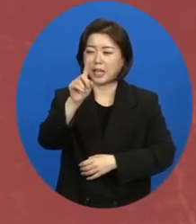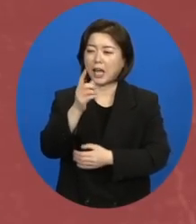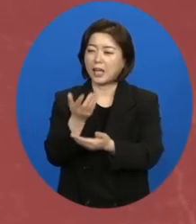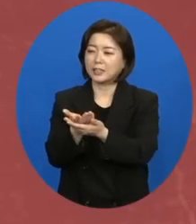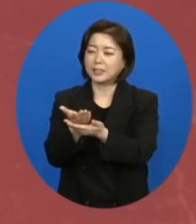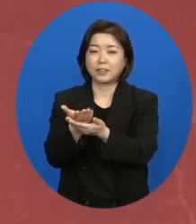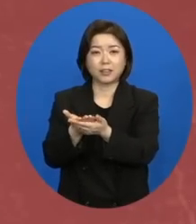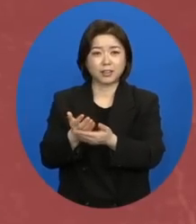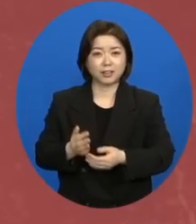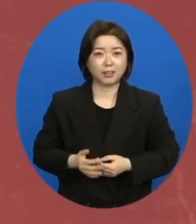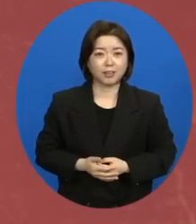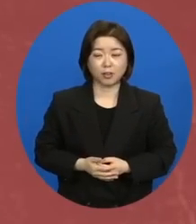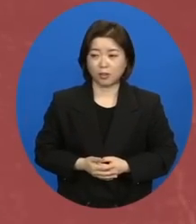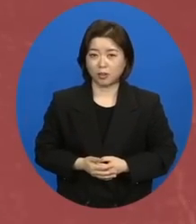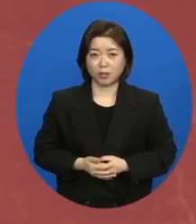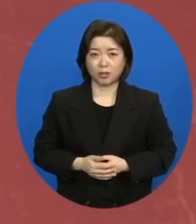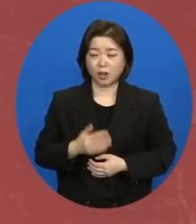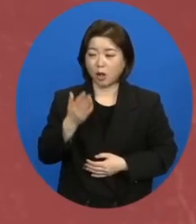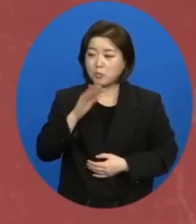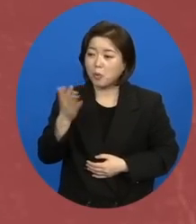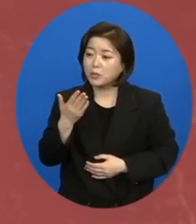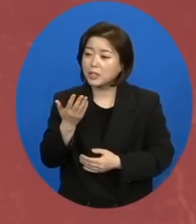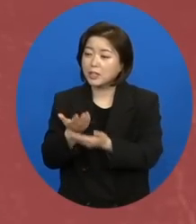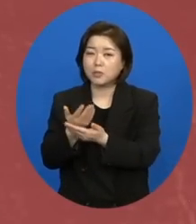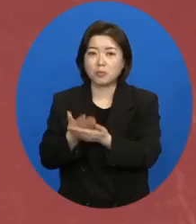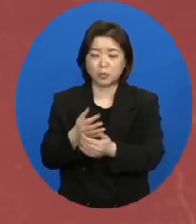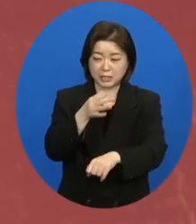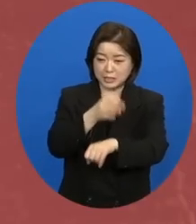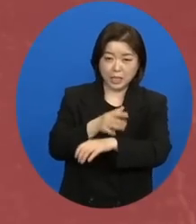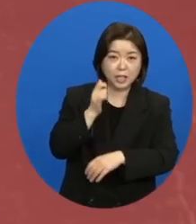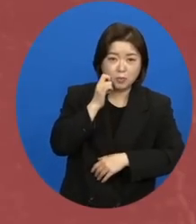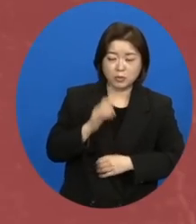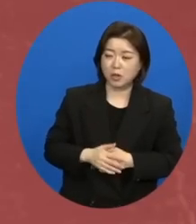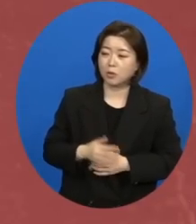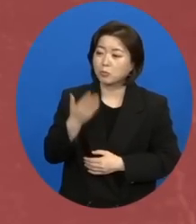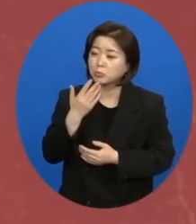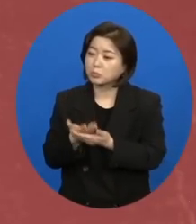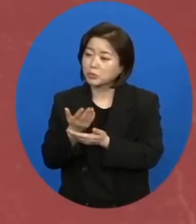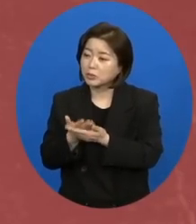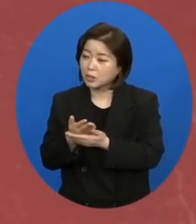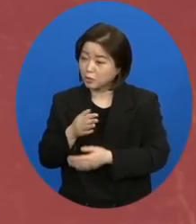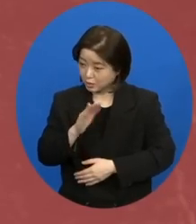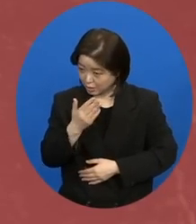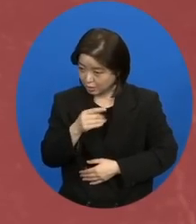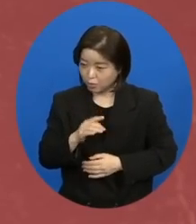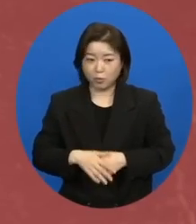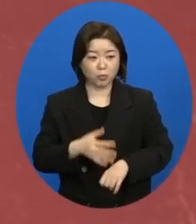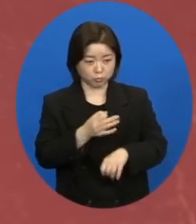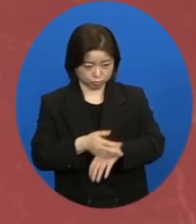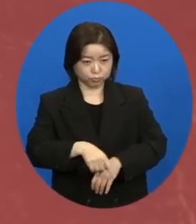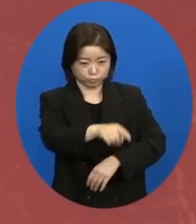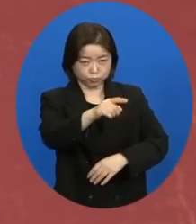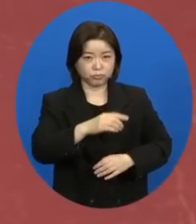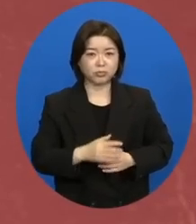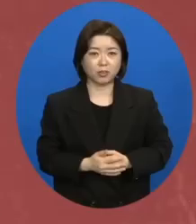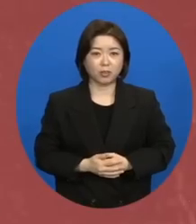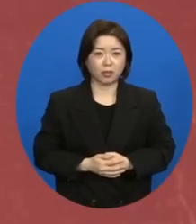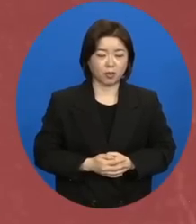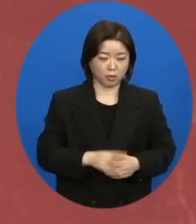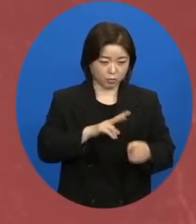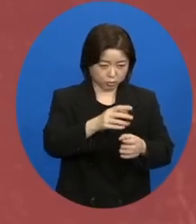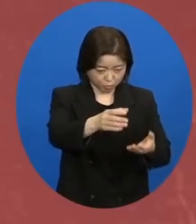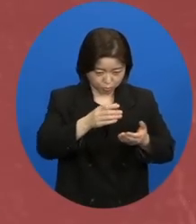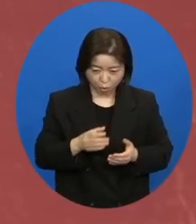돼요? 먹어도 되냐고 물었어요. 사달라는 말을 못하고. 그랬더니 사 먹으러? 그러면서 딱 하나